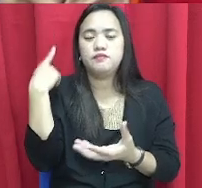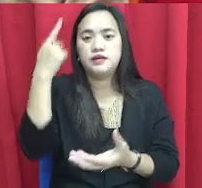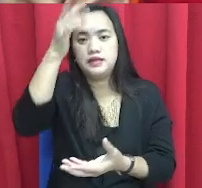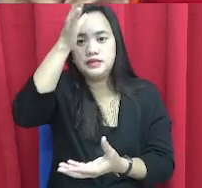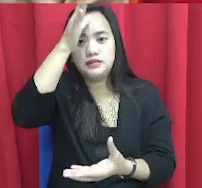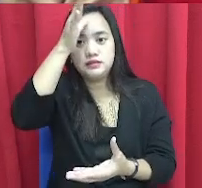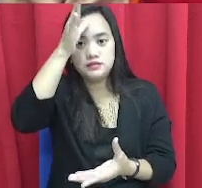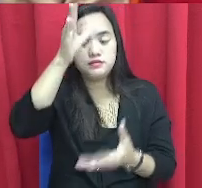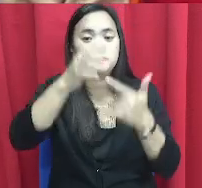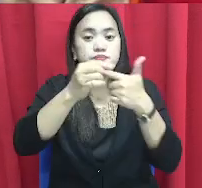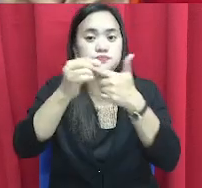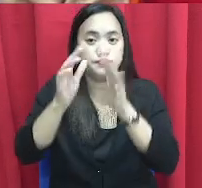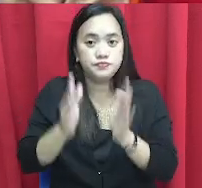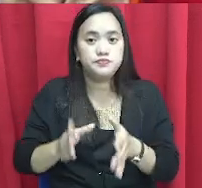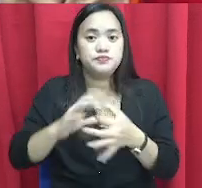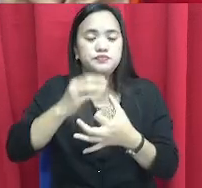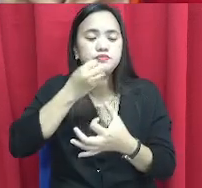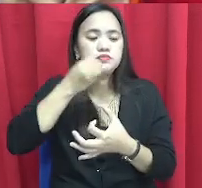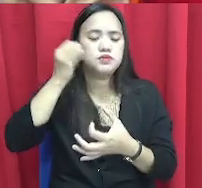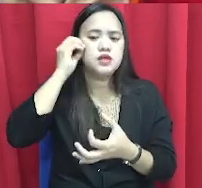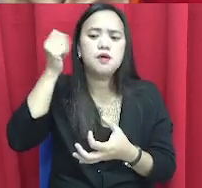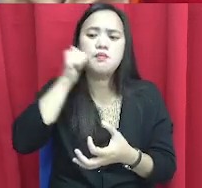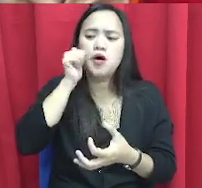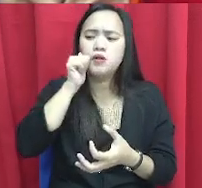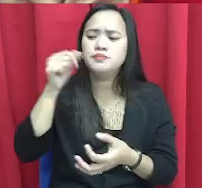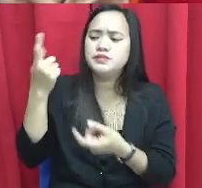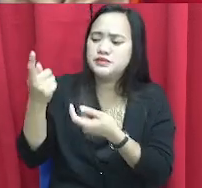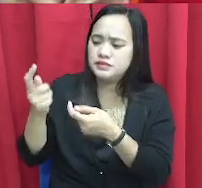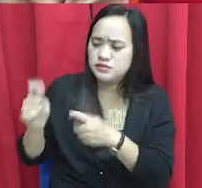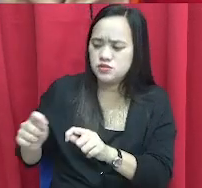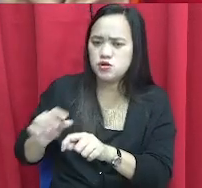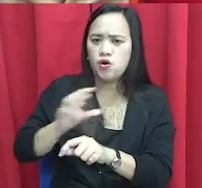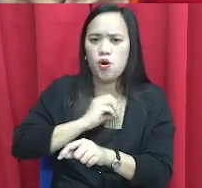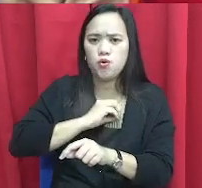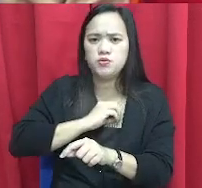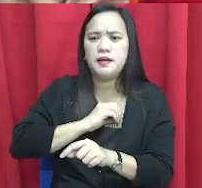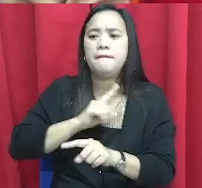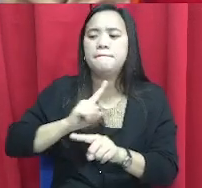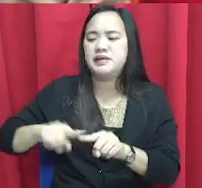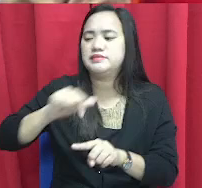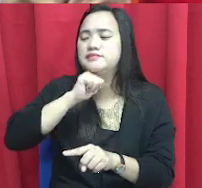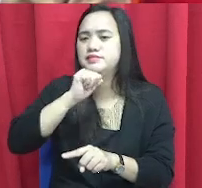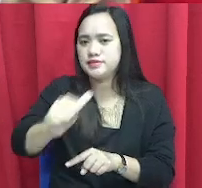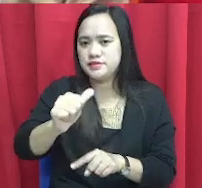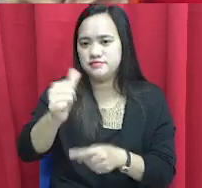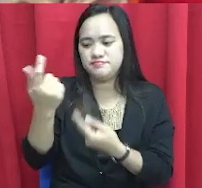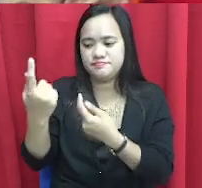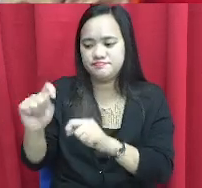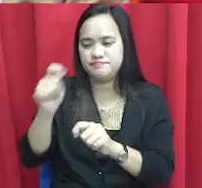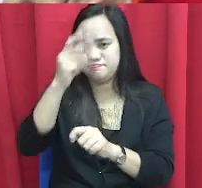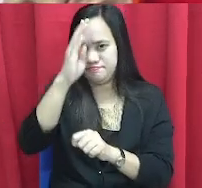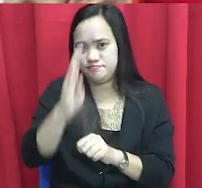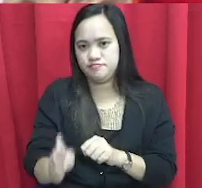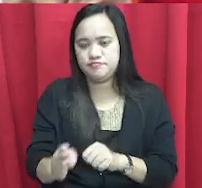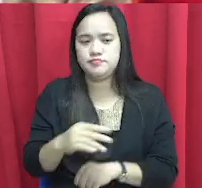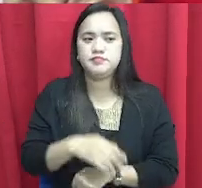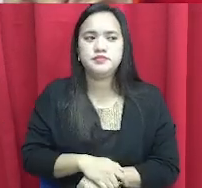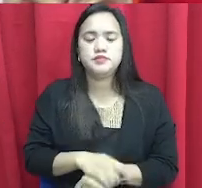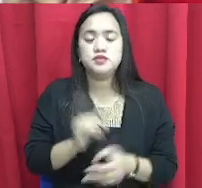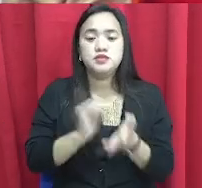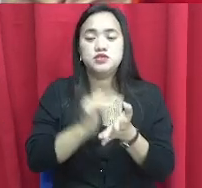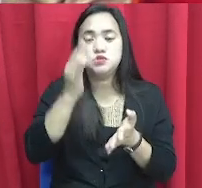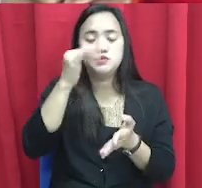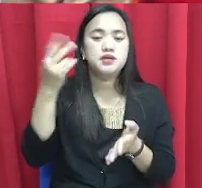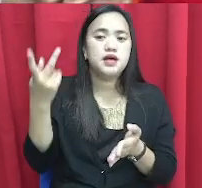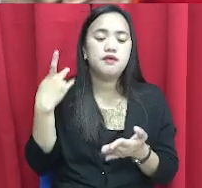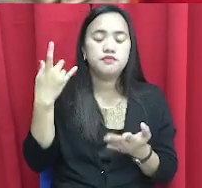umasa sa trabaho sa possession pos pero hindi umasa sa Diyos right kaya napak napakaraming pamilya